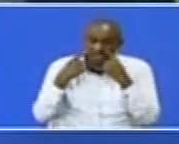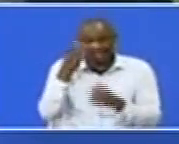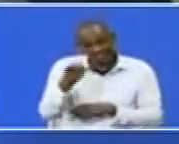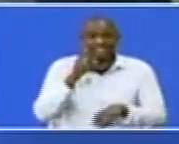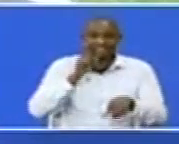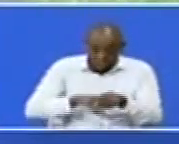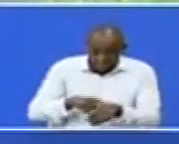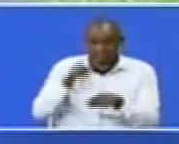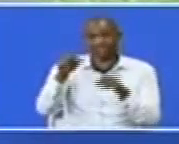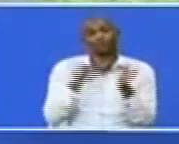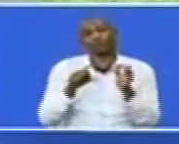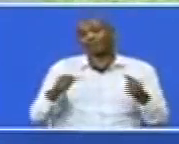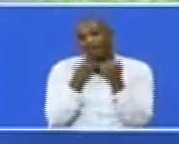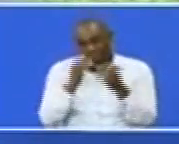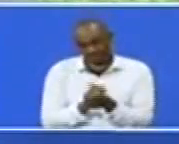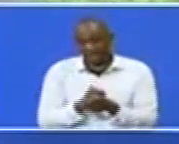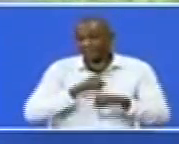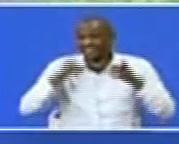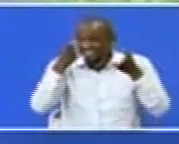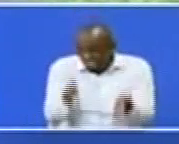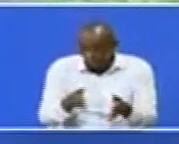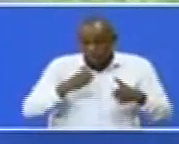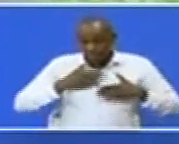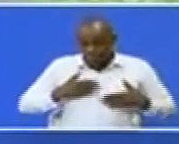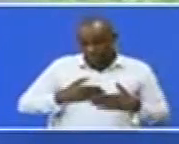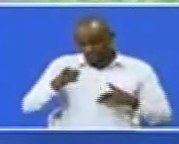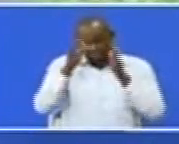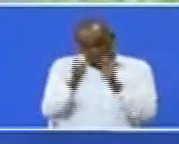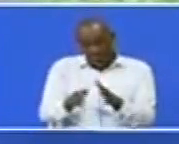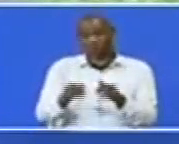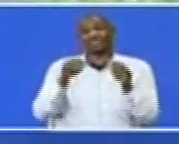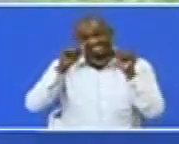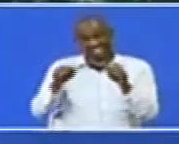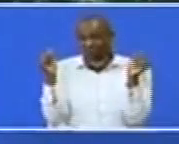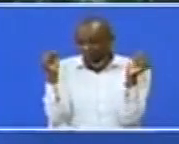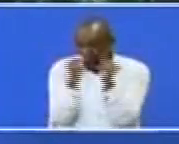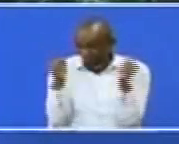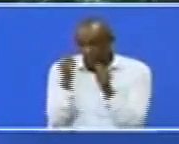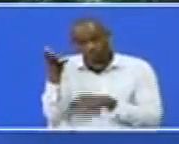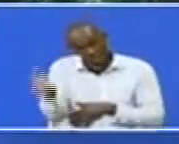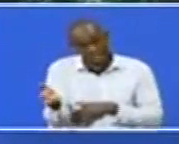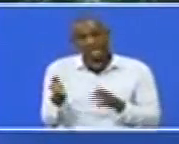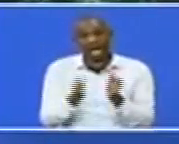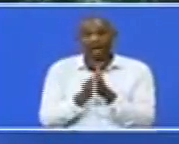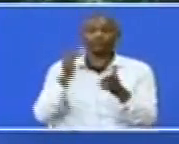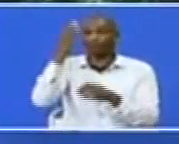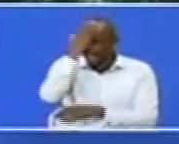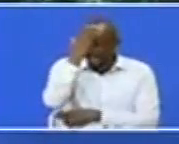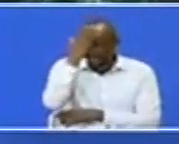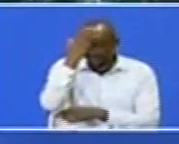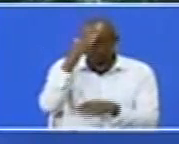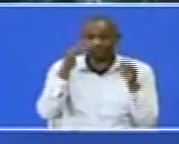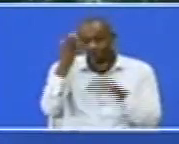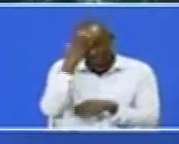wa kizungumkuti hicho. Kwa sasa mwili wa marehemu utaendelea kuhifadhiwa katika hifadhi ya maiti hadi Jumatatu,